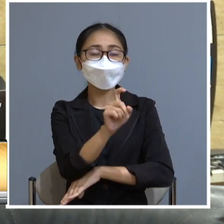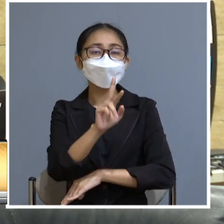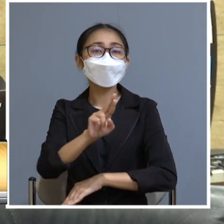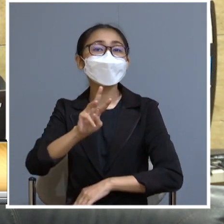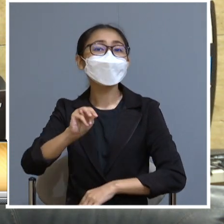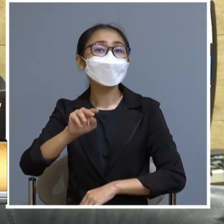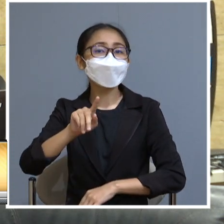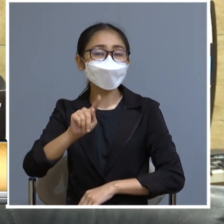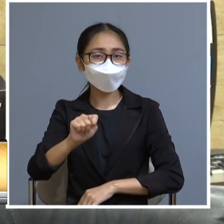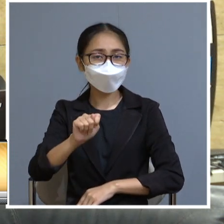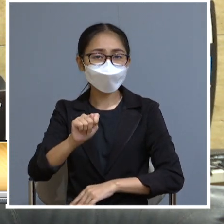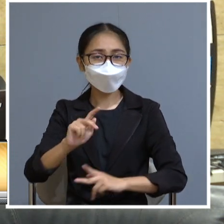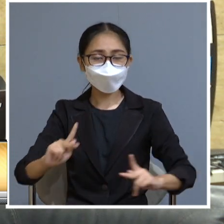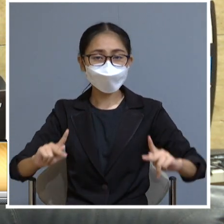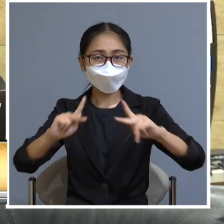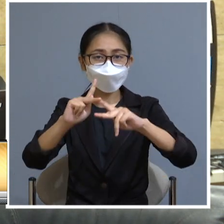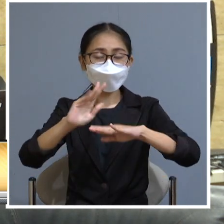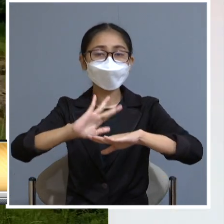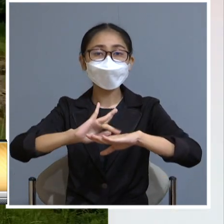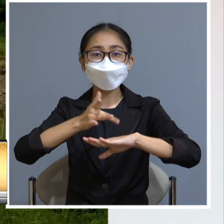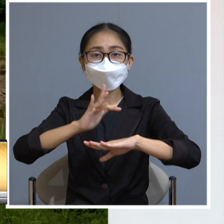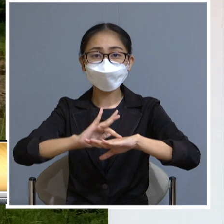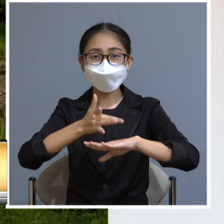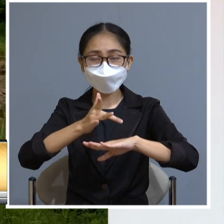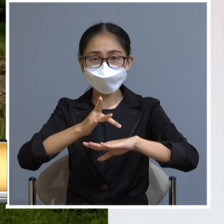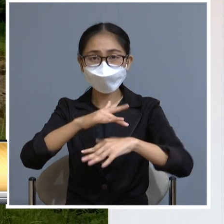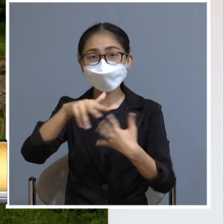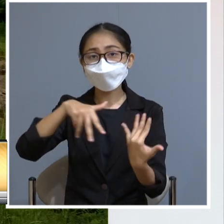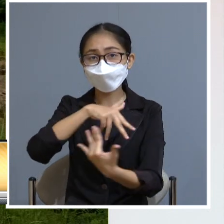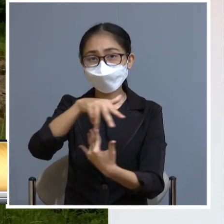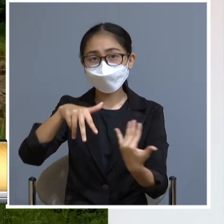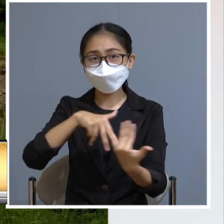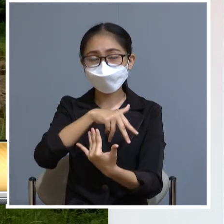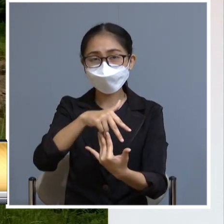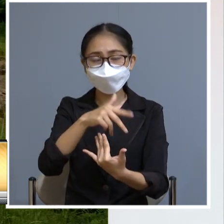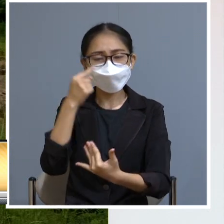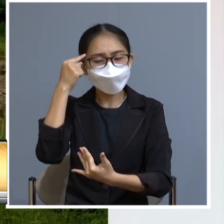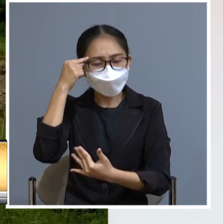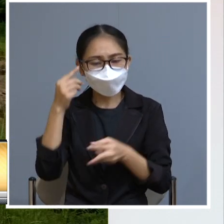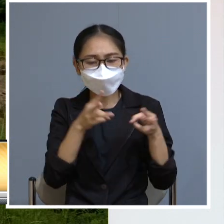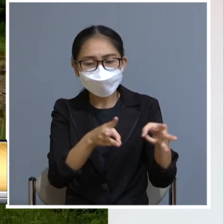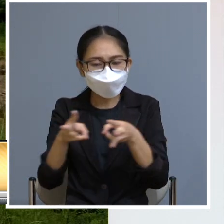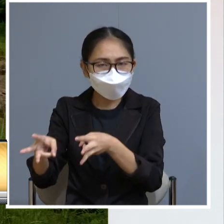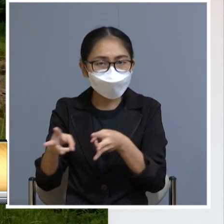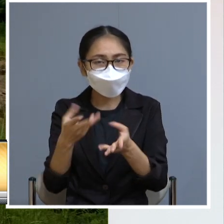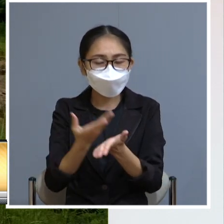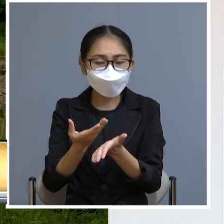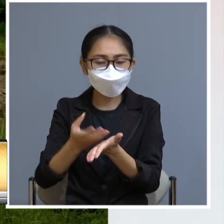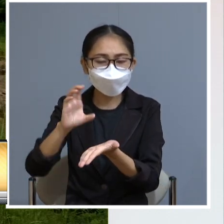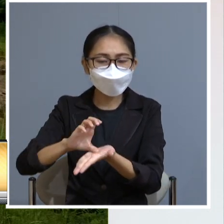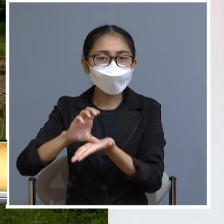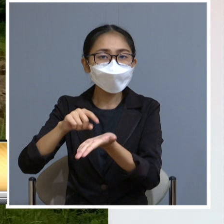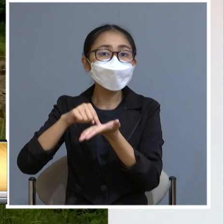ว่ากระศวงซาวีกรรธรรมชาตและสิงแวดล้อม มีความคืบหน้ายัไจในการเสนอของระมาณ